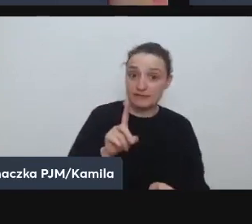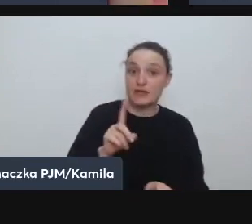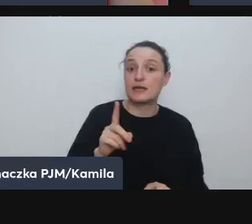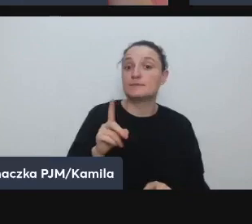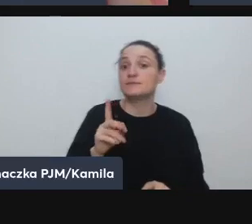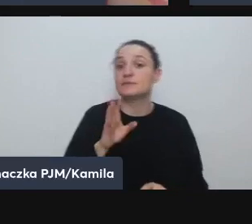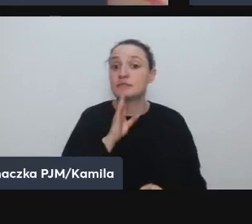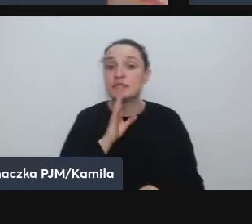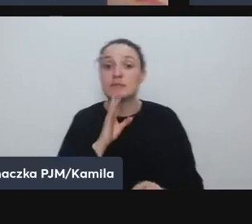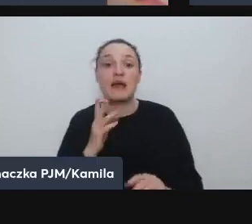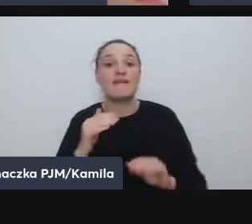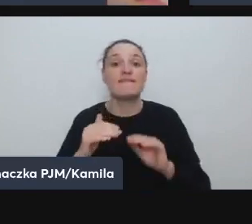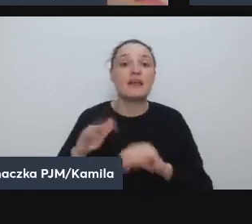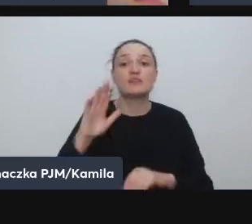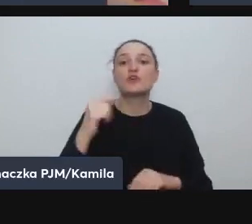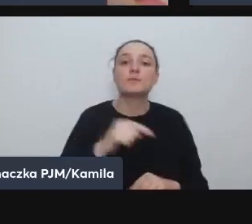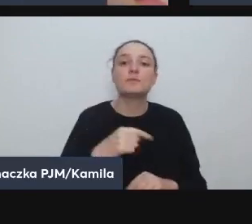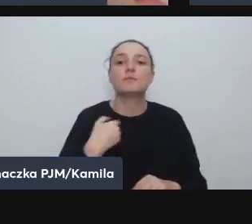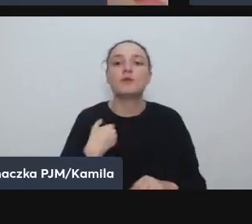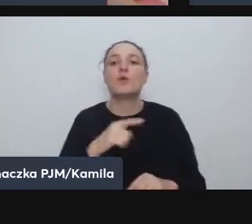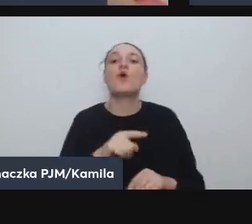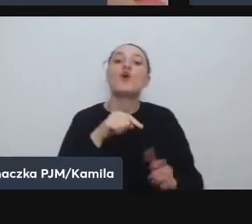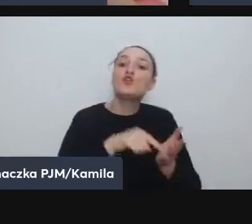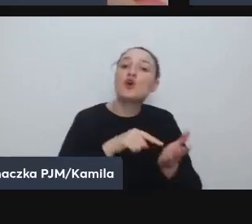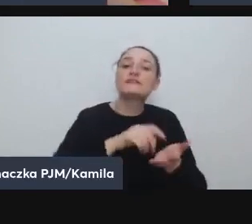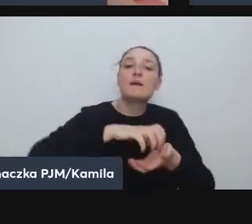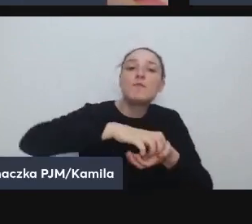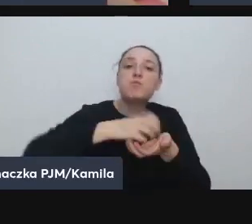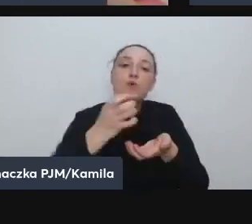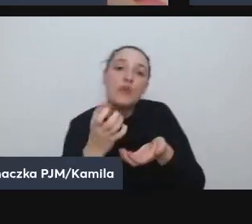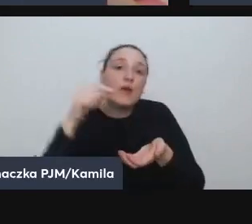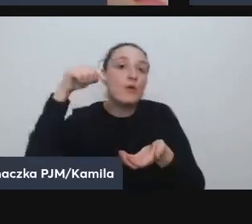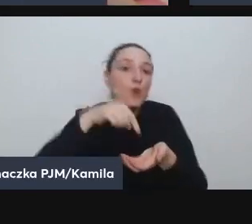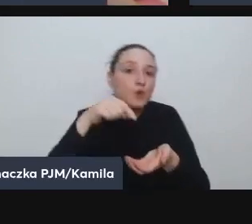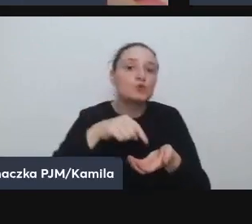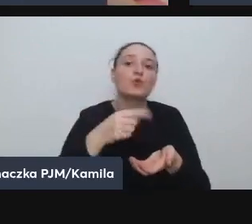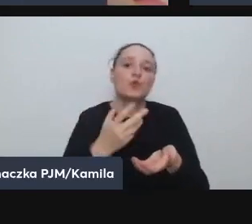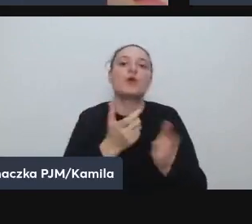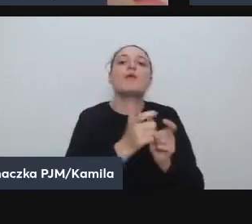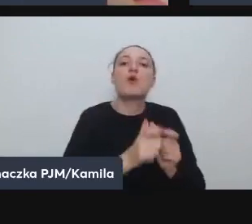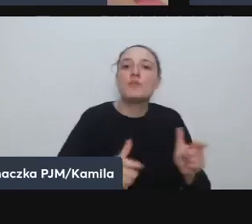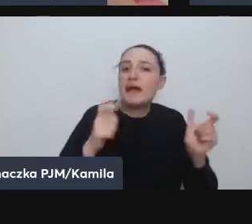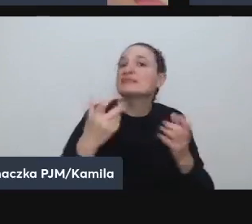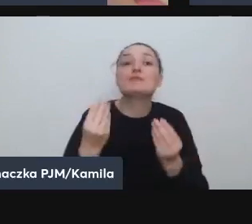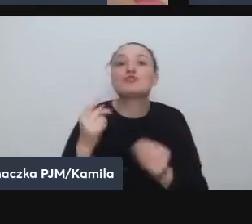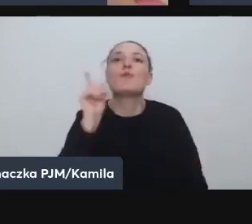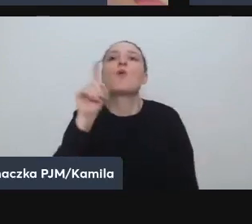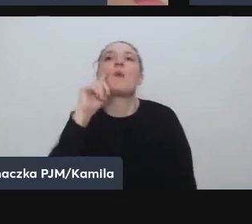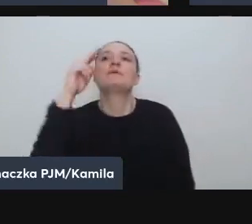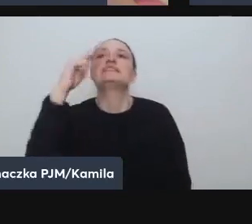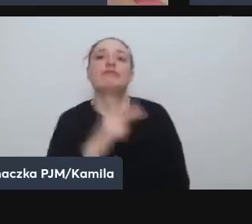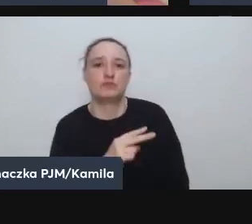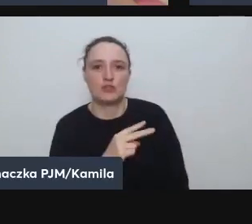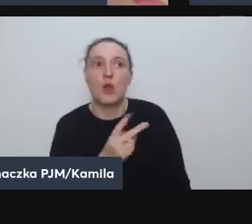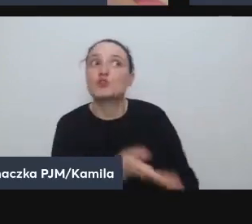tak miała napisane w scenariuszu, że mówiła, to jest takie pudełko, żebyście tam trzymały podpaski, żeby chłopcy nie widzieli, nie? Żeby móc się schować,